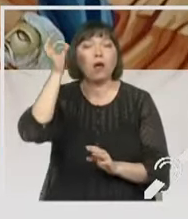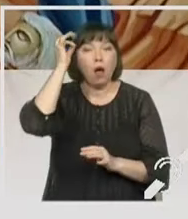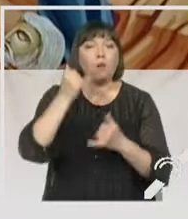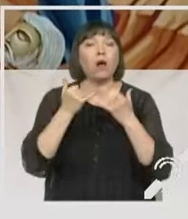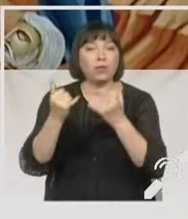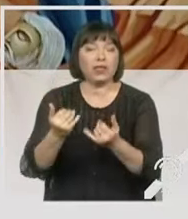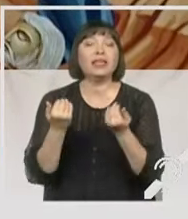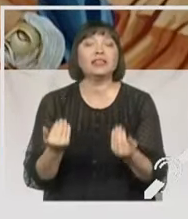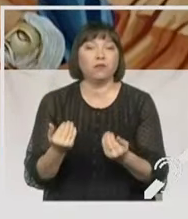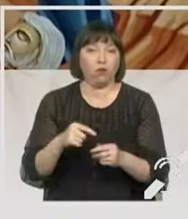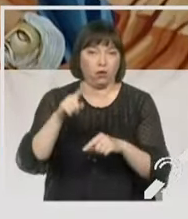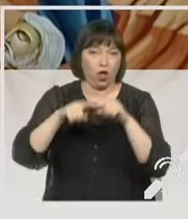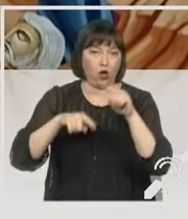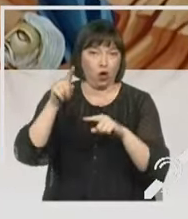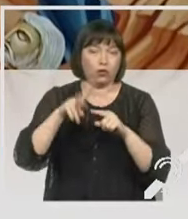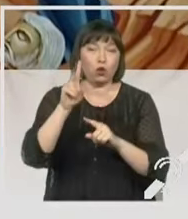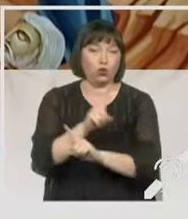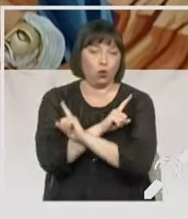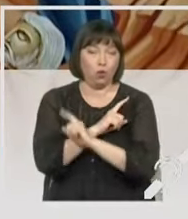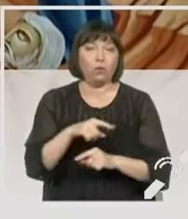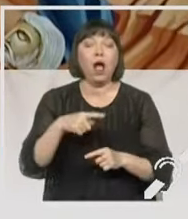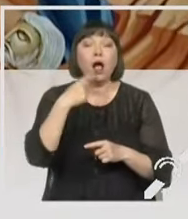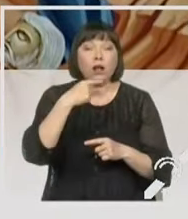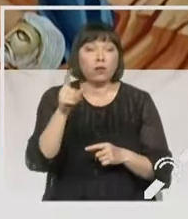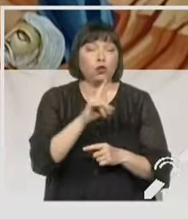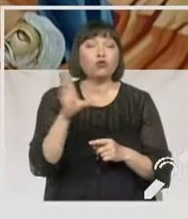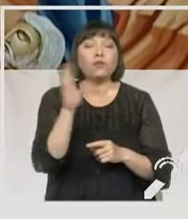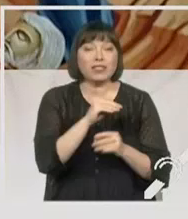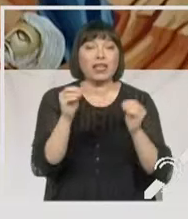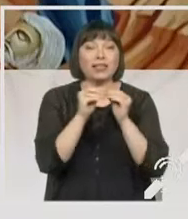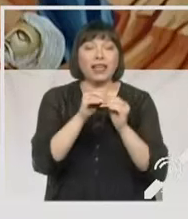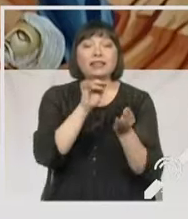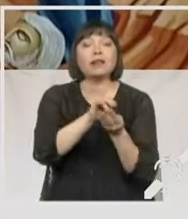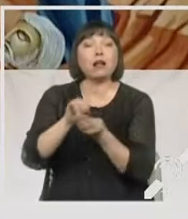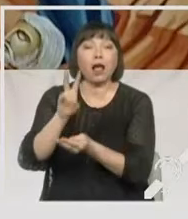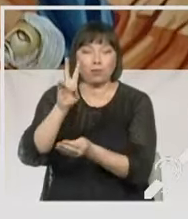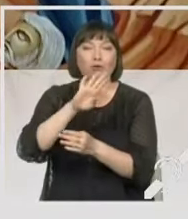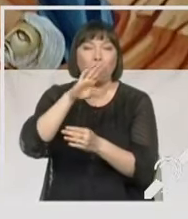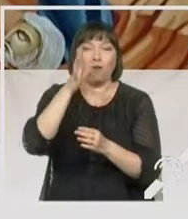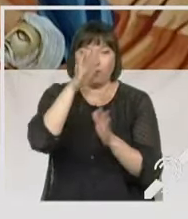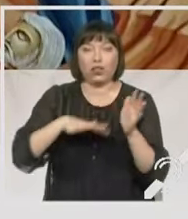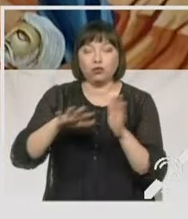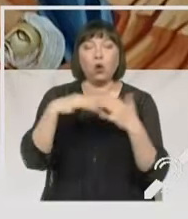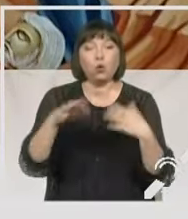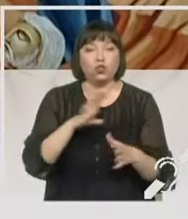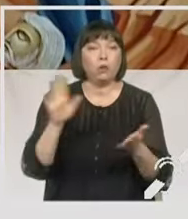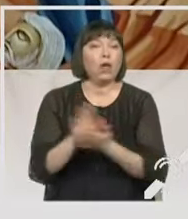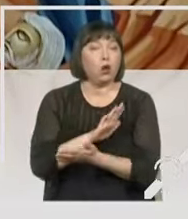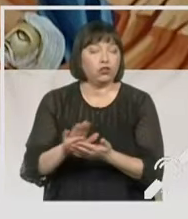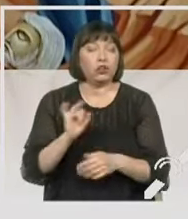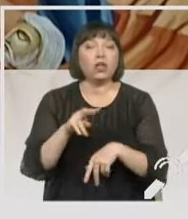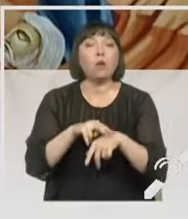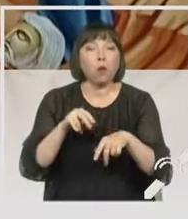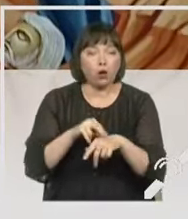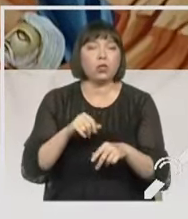de azi rudele decedate. Autoritățile susțin că cele 10 cimitire din subordine au fost salubrizate, iar poliția a